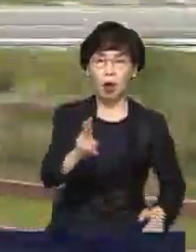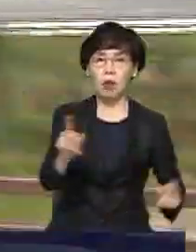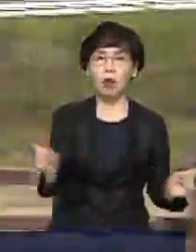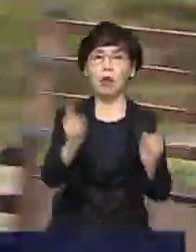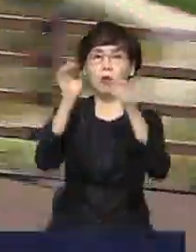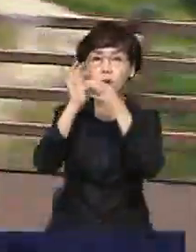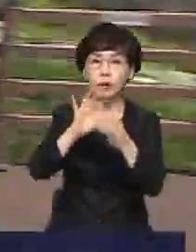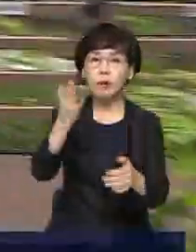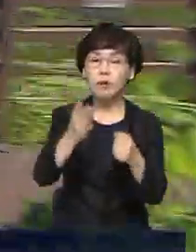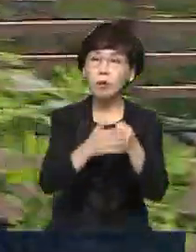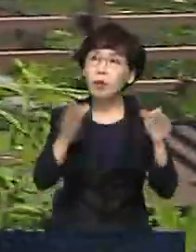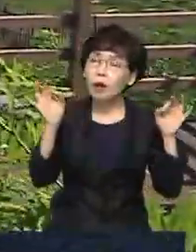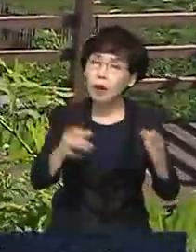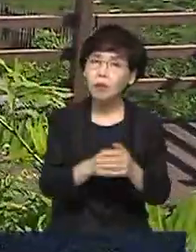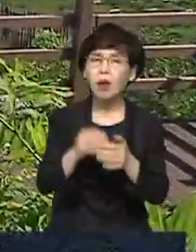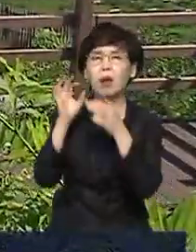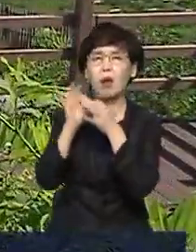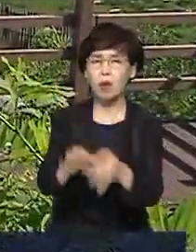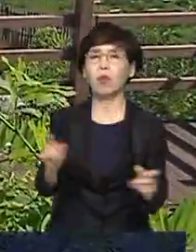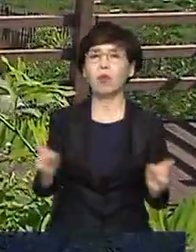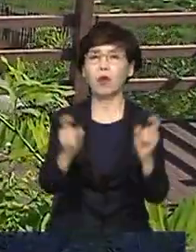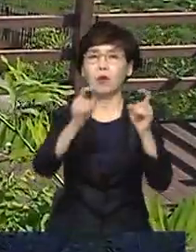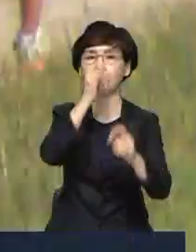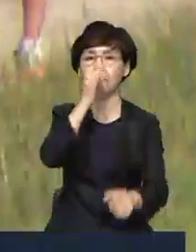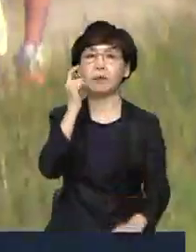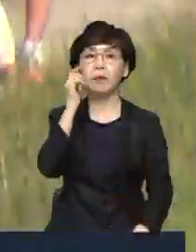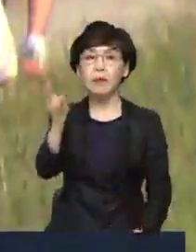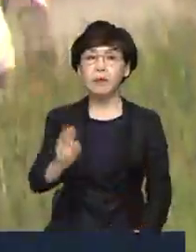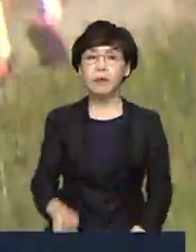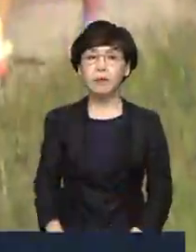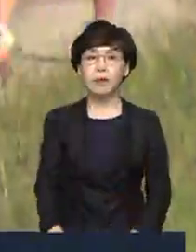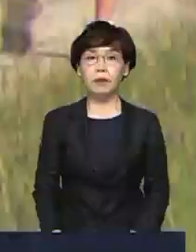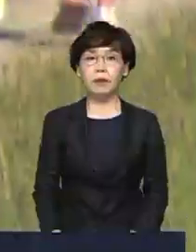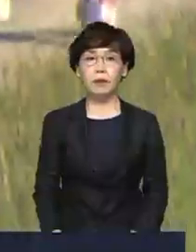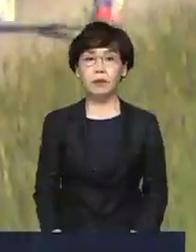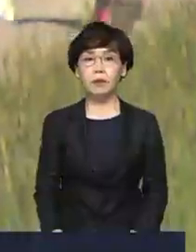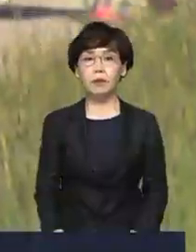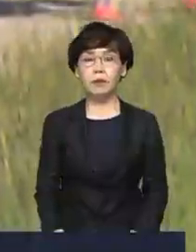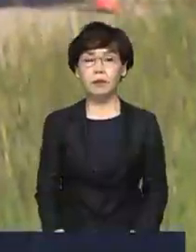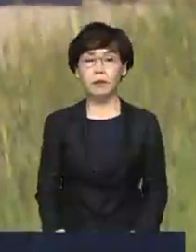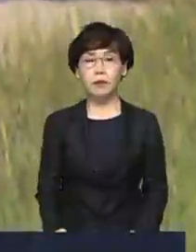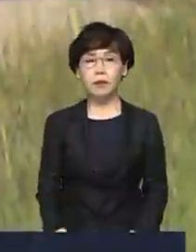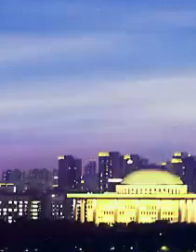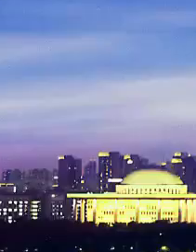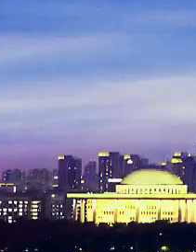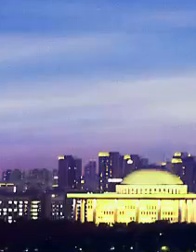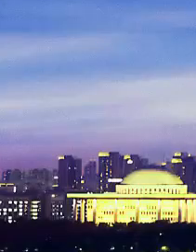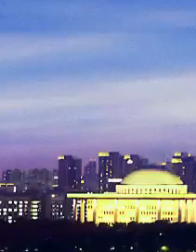않으면서 당분간 날선 공방은 이어질 전망입니다. SBS 이성훈입니다.